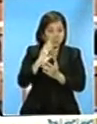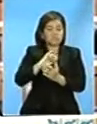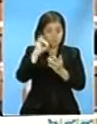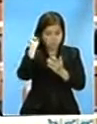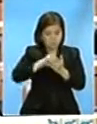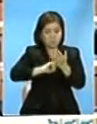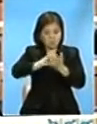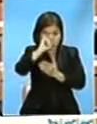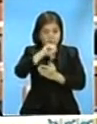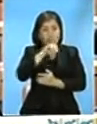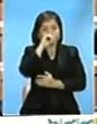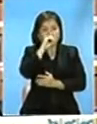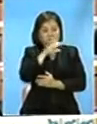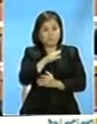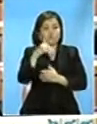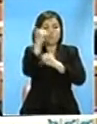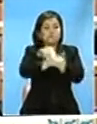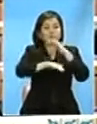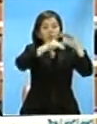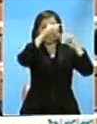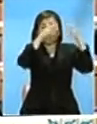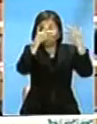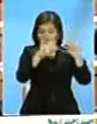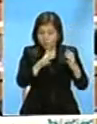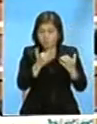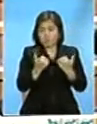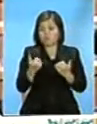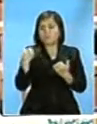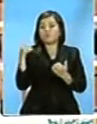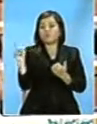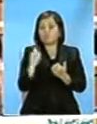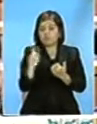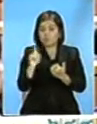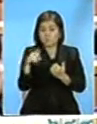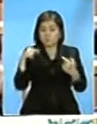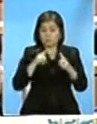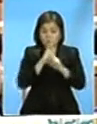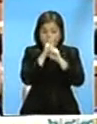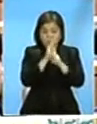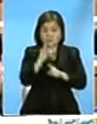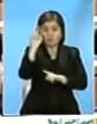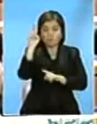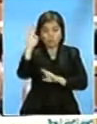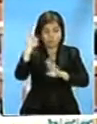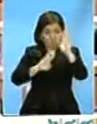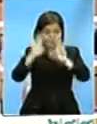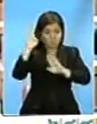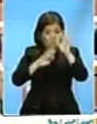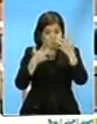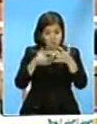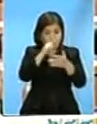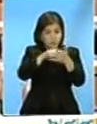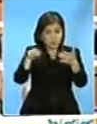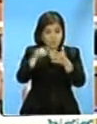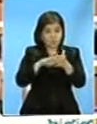านว่ามีประเทศอารยะที่ไหนบ้างที่เขามีระบอบประชาธิปไตยและเขาไม่มีการเลือกตั้งสัก